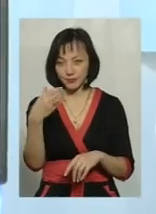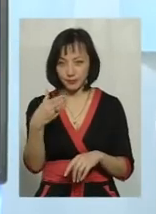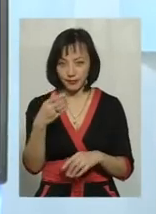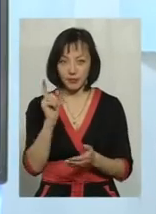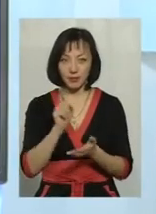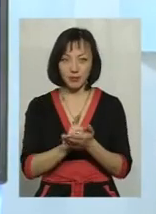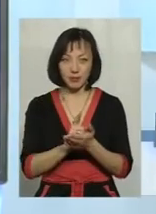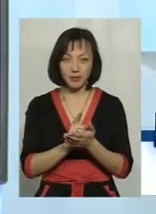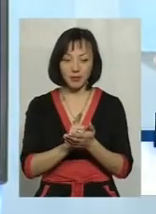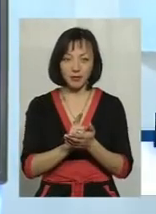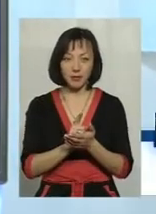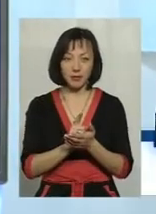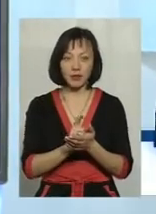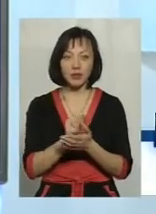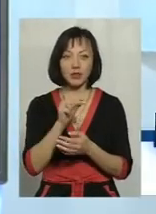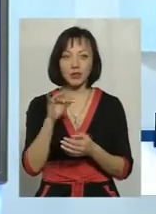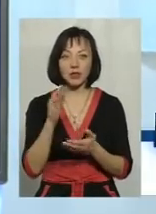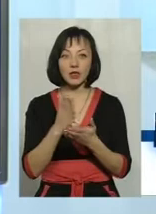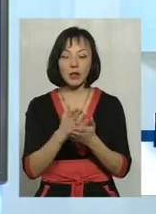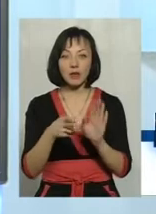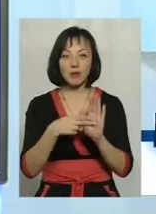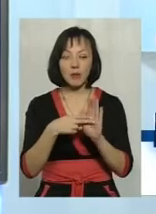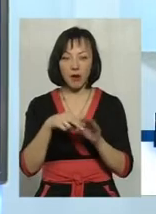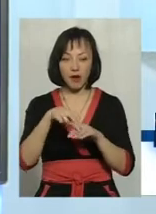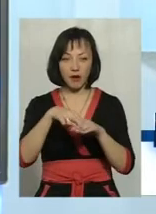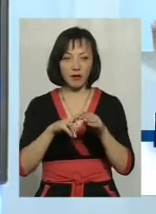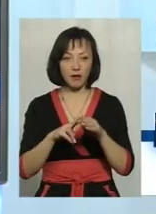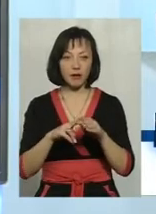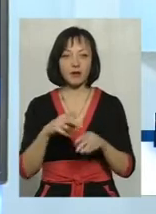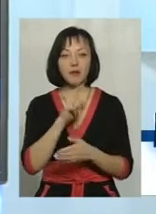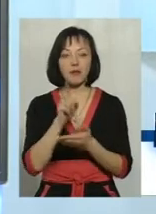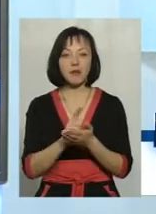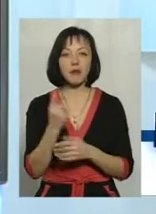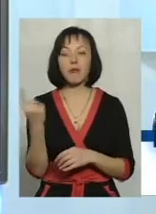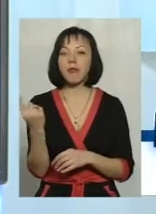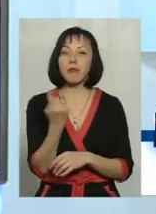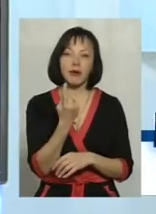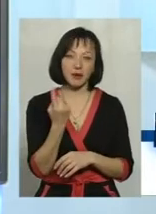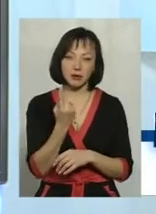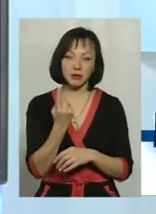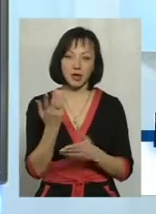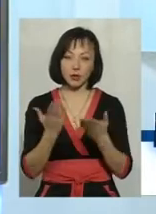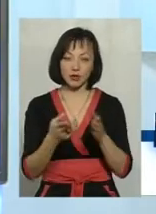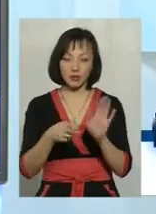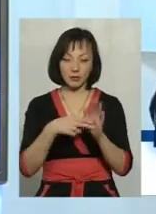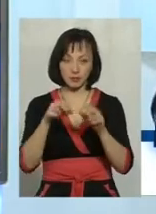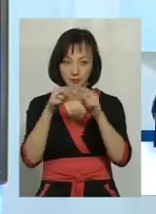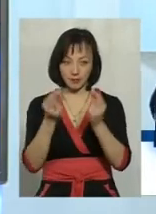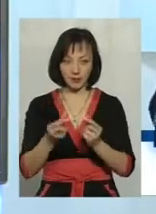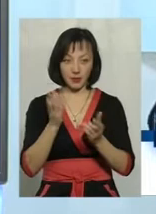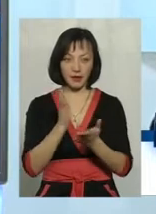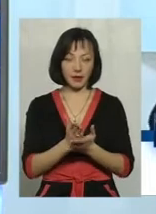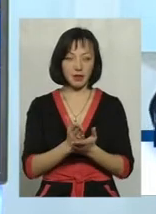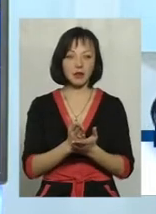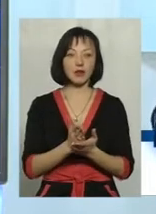повинна оглянути її, чи є акцизна марка. Це перше, що повинно бути, значить, якщо є акцизна марка, якщо